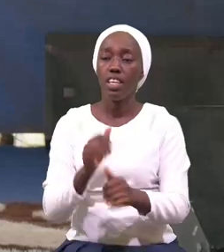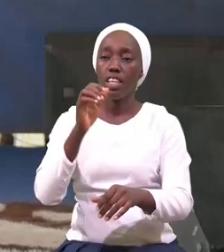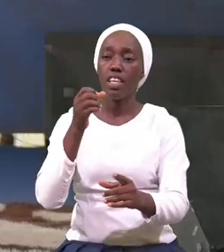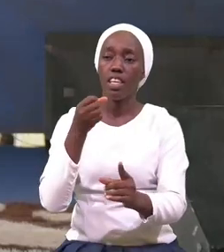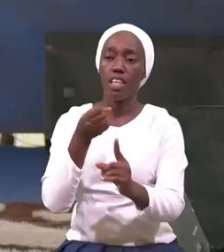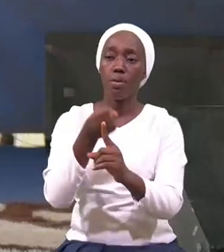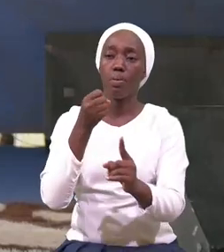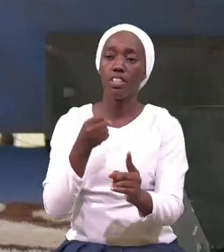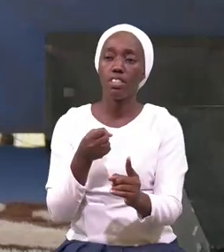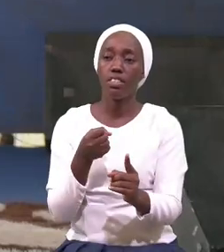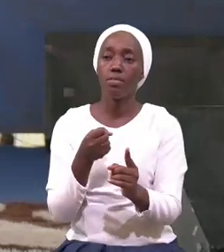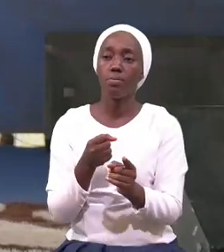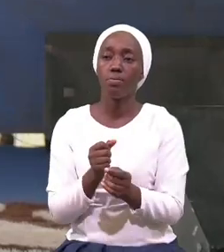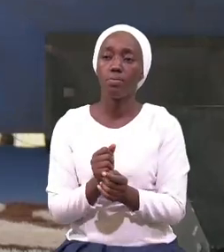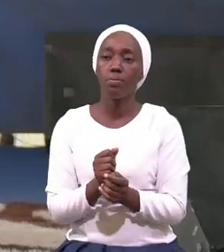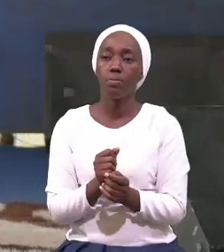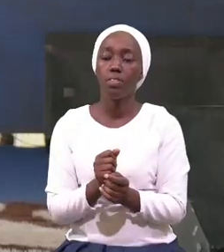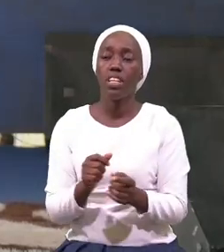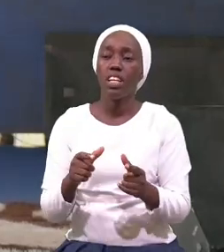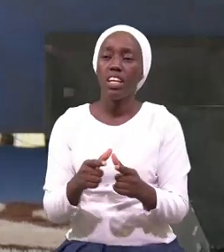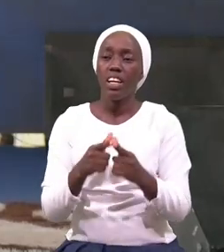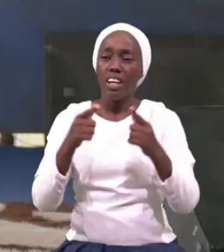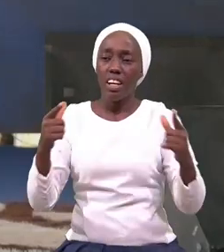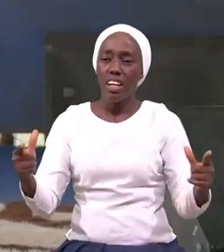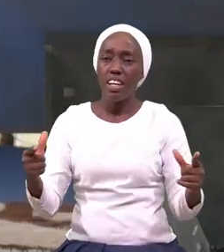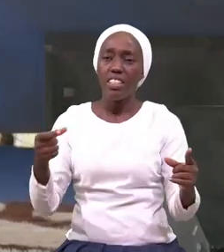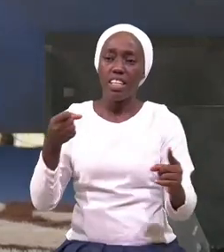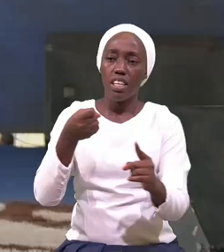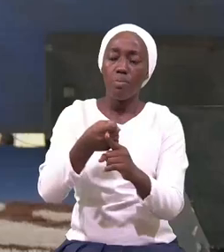Nous continuons aujourd'hui à parler de l'impact.